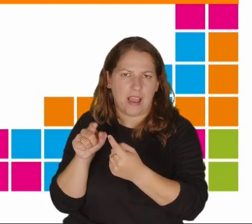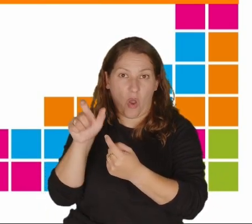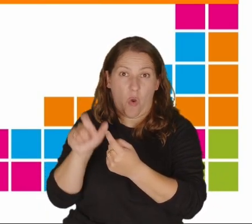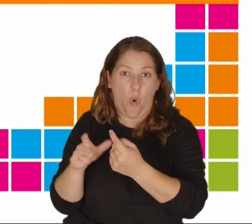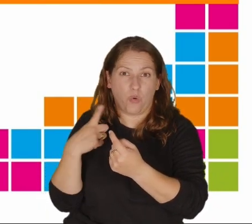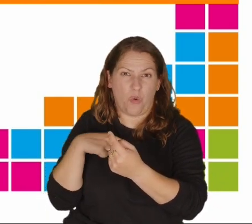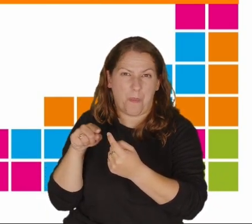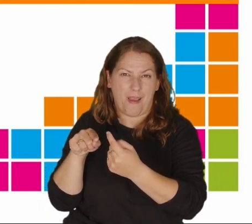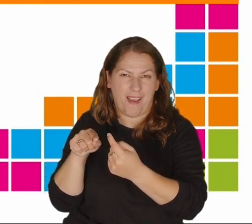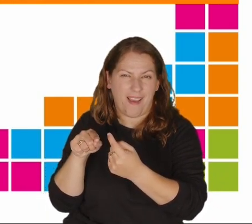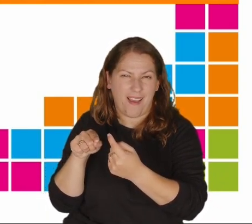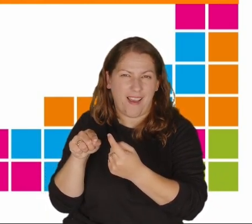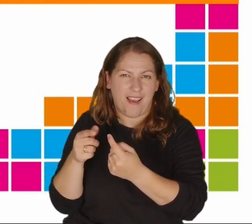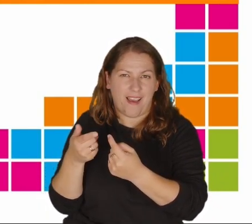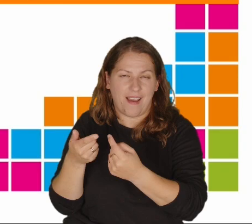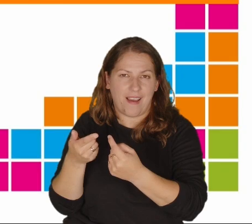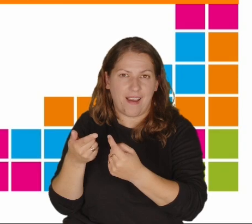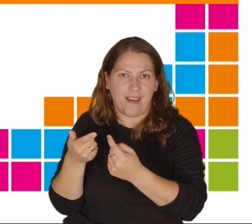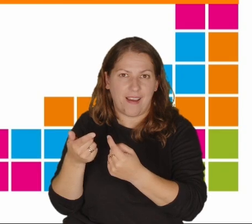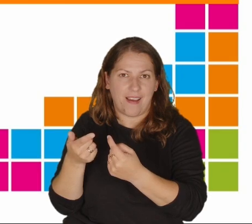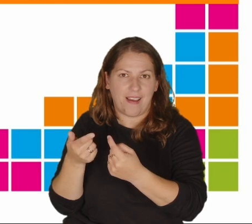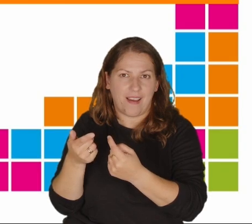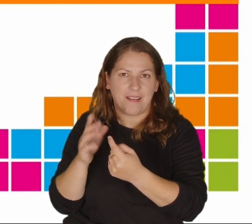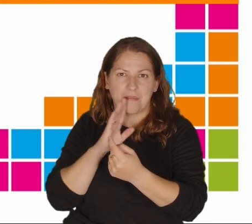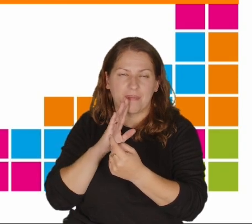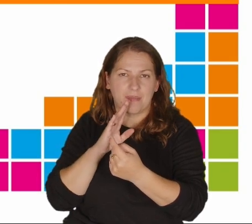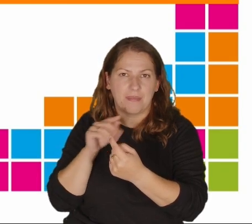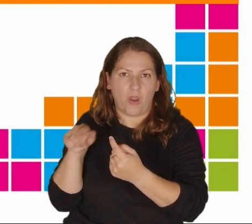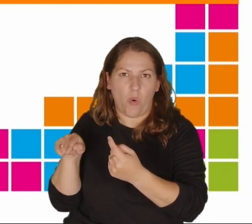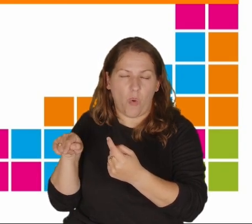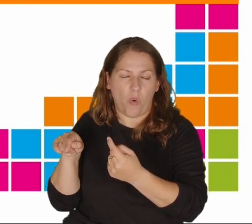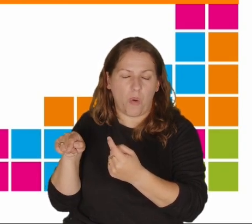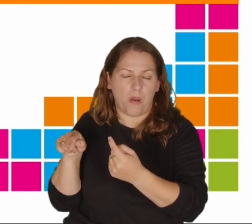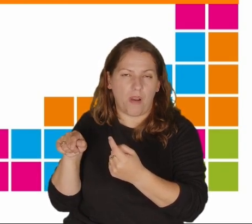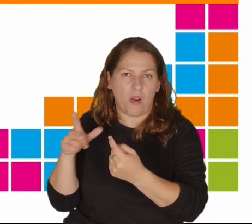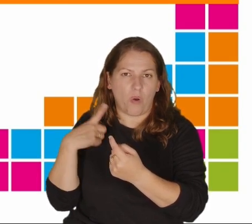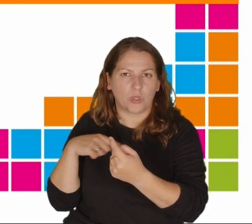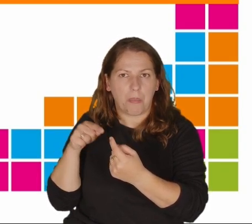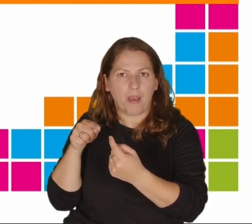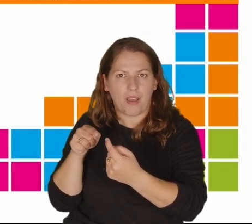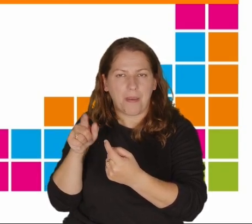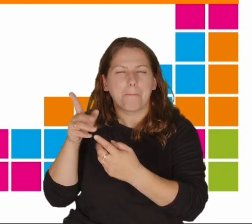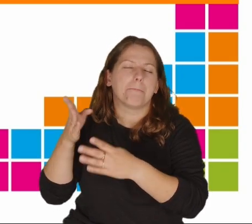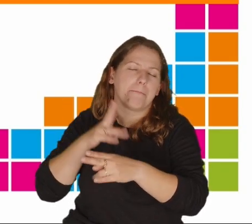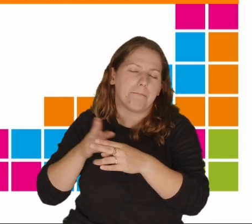osobą, czy jedynym w gruncie rzeczy rodzajem aktywności, którym ten